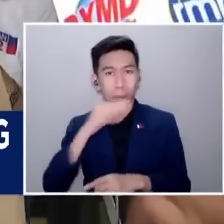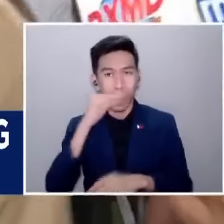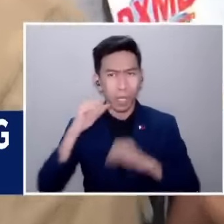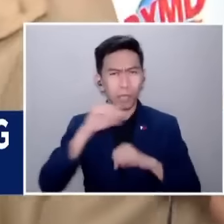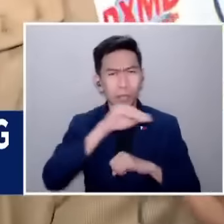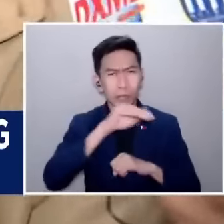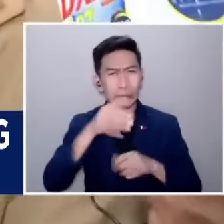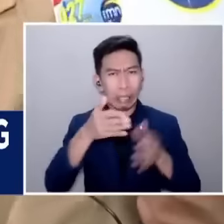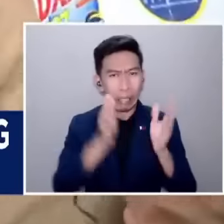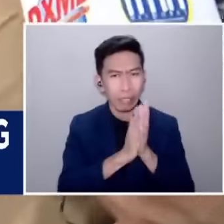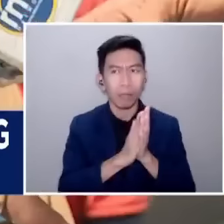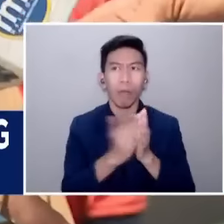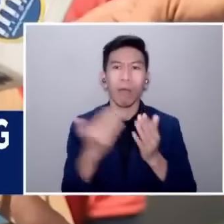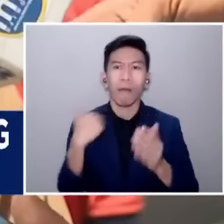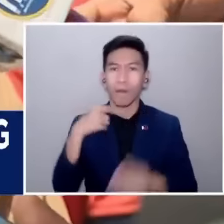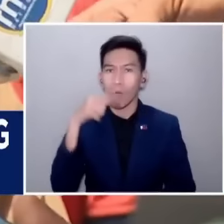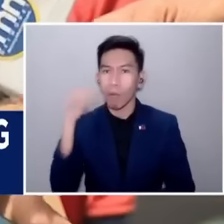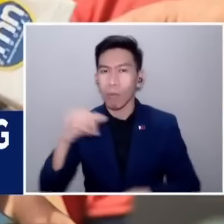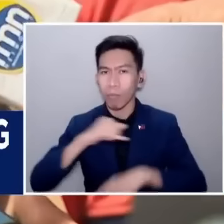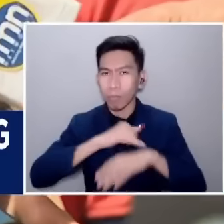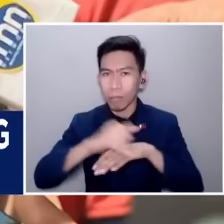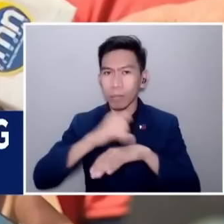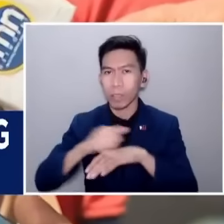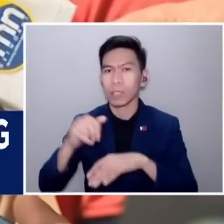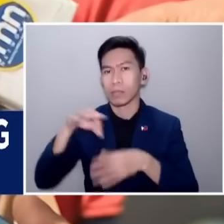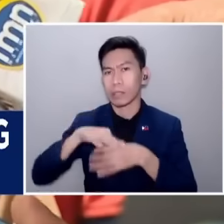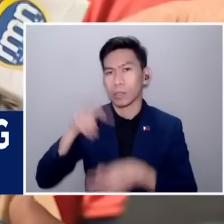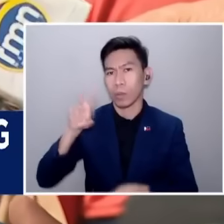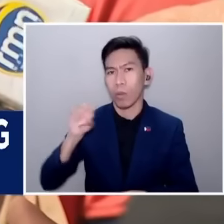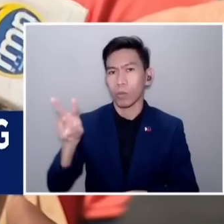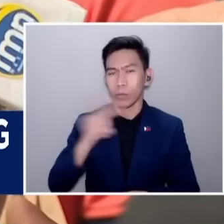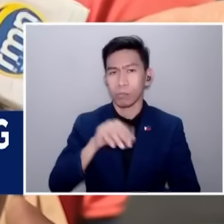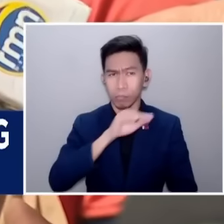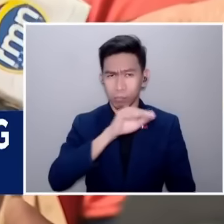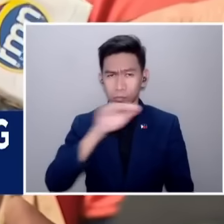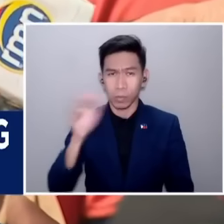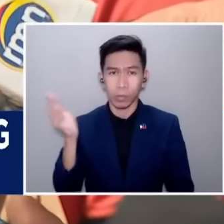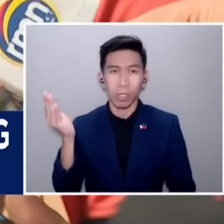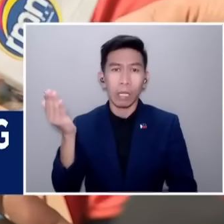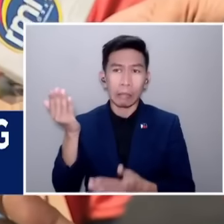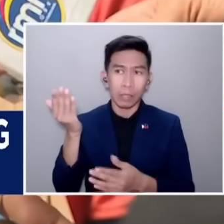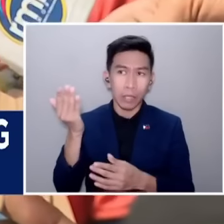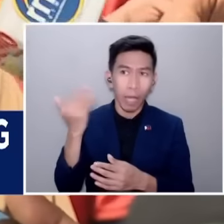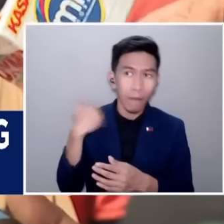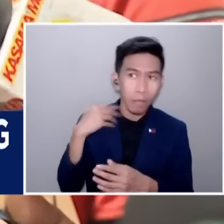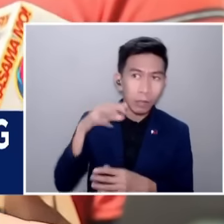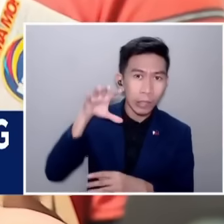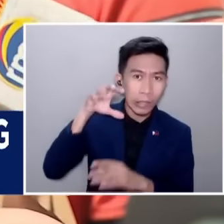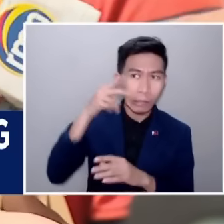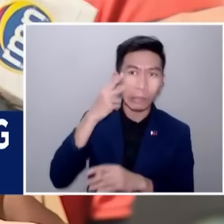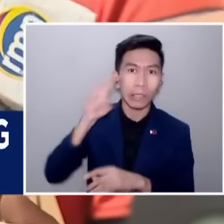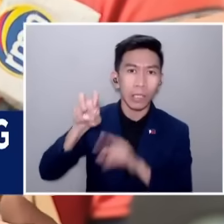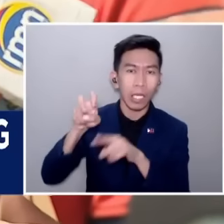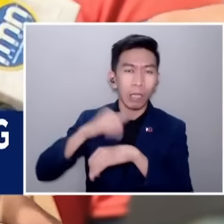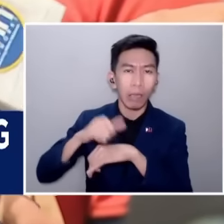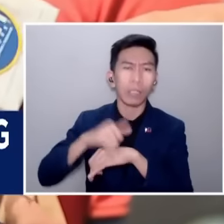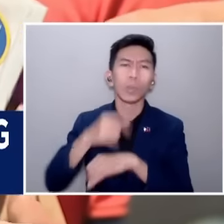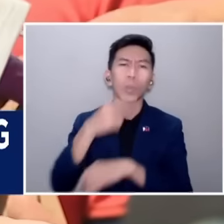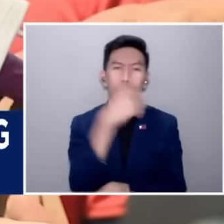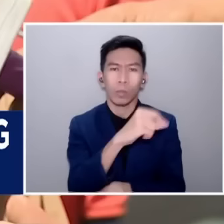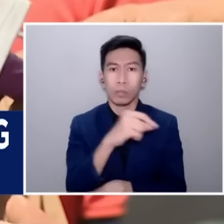halalan 2022. Kung kayo may alam, magsumbong na kayo kung sino yung may plano mangdadaya. Kasi kung anong kahinat na ng ating bansa tapos